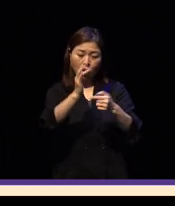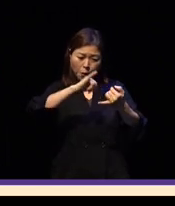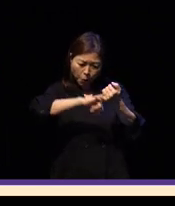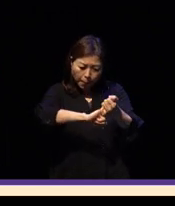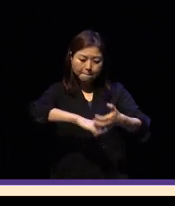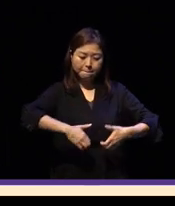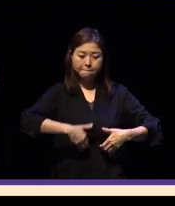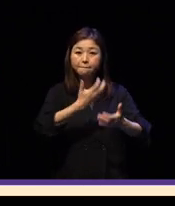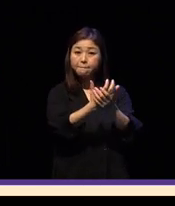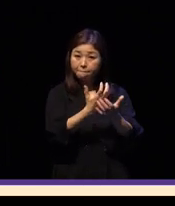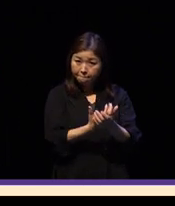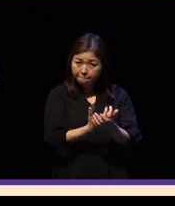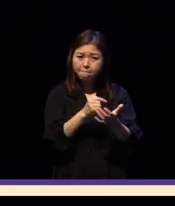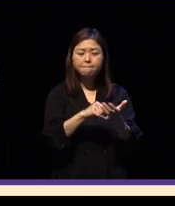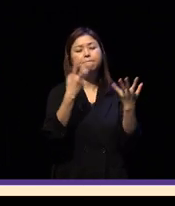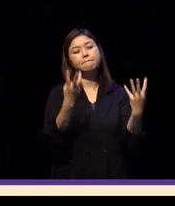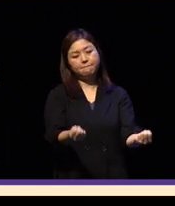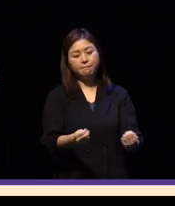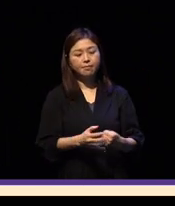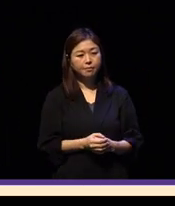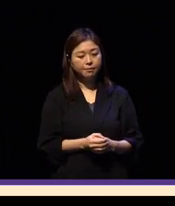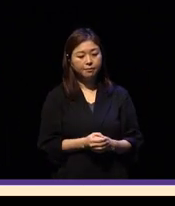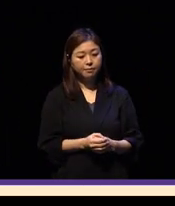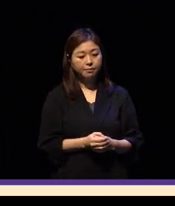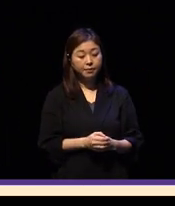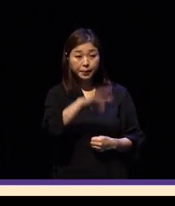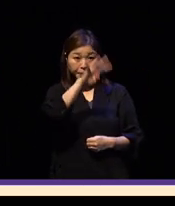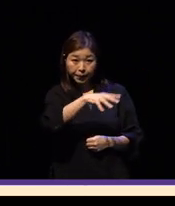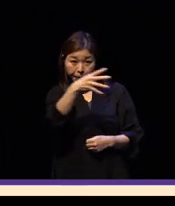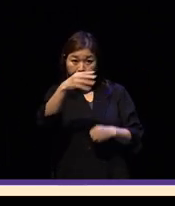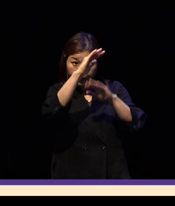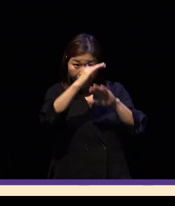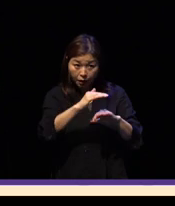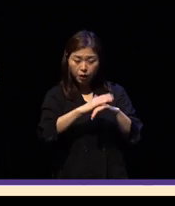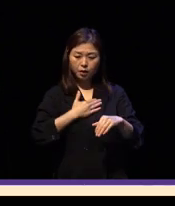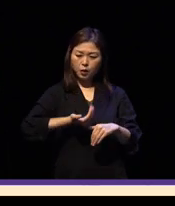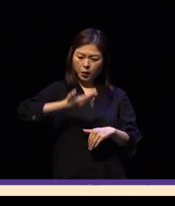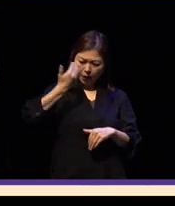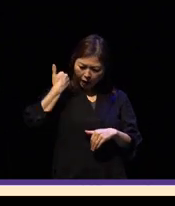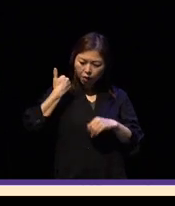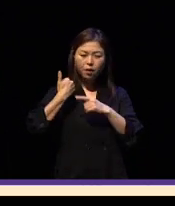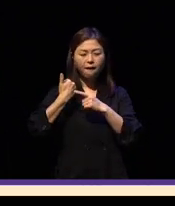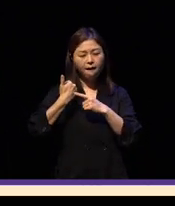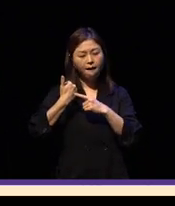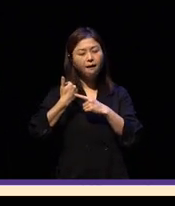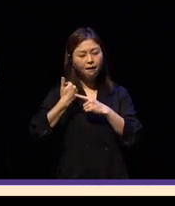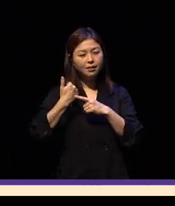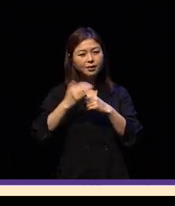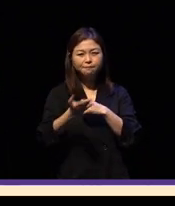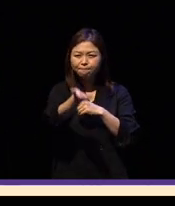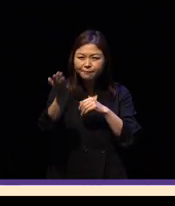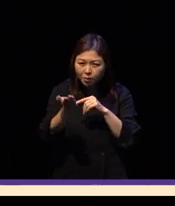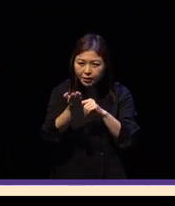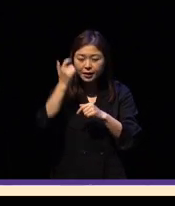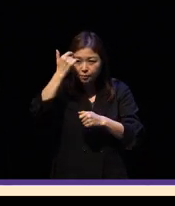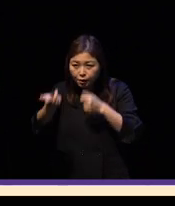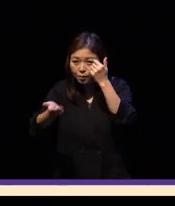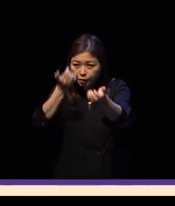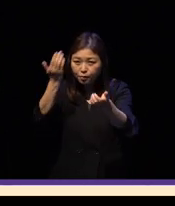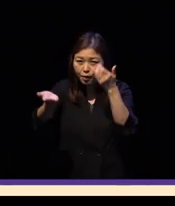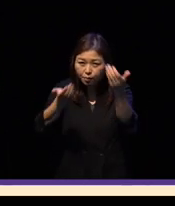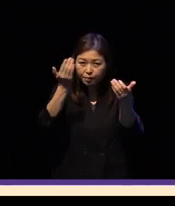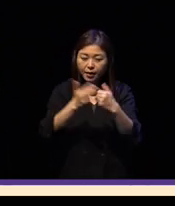될 서류들이 좀 많이 있습니다. 이 내용들은 저희가 과거 오랜 시간 동안 현장의 의견들을 계속 물으면서